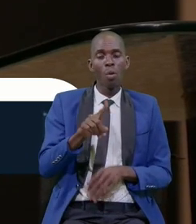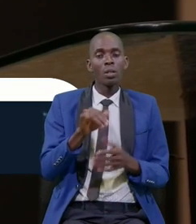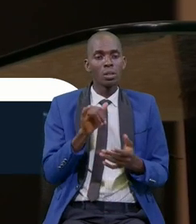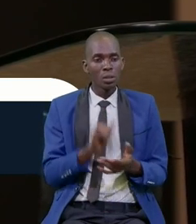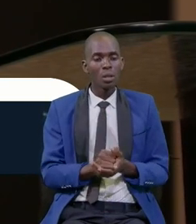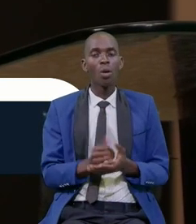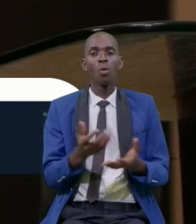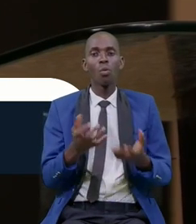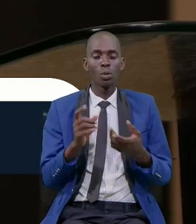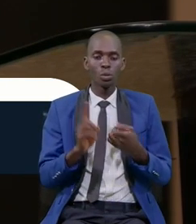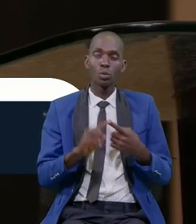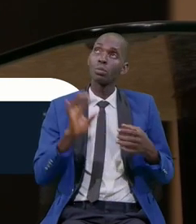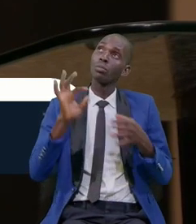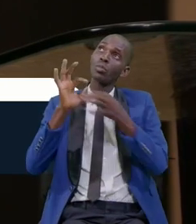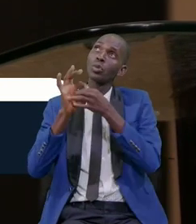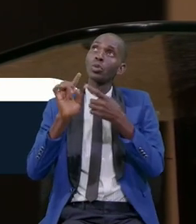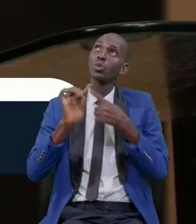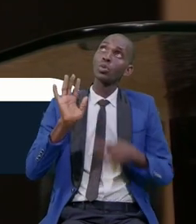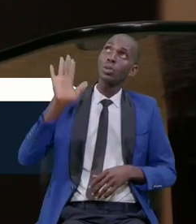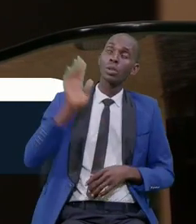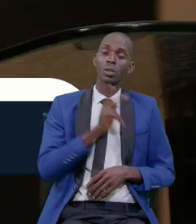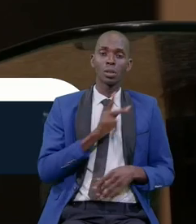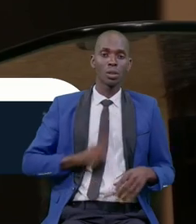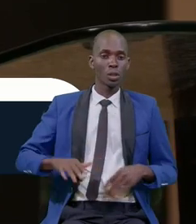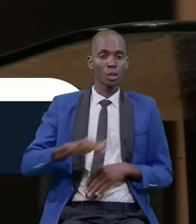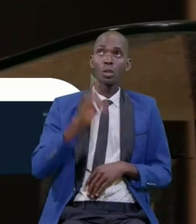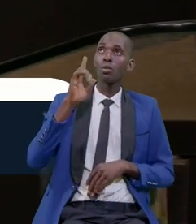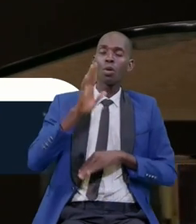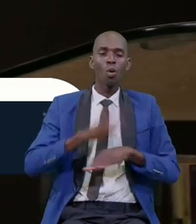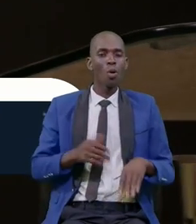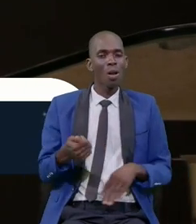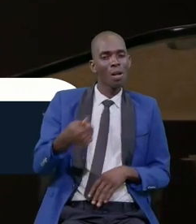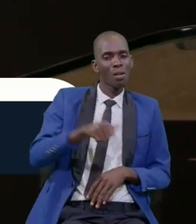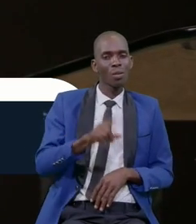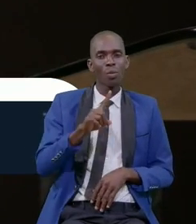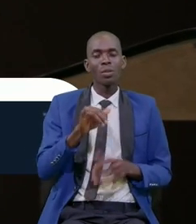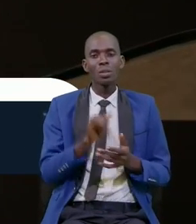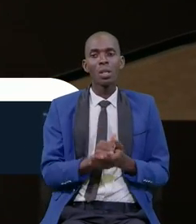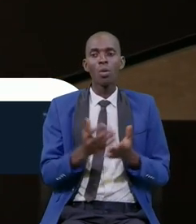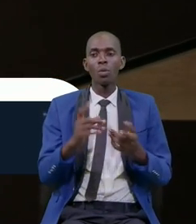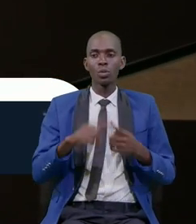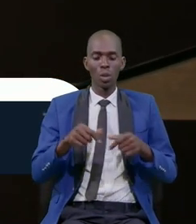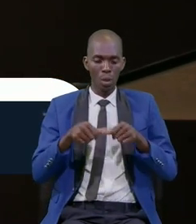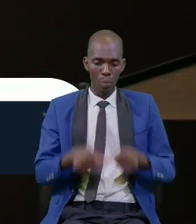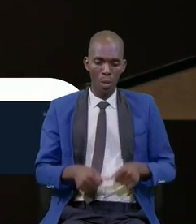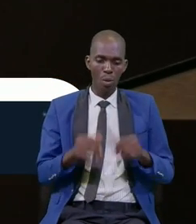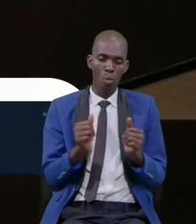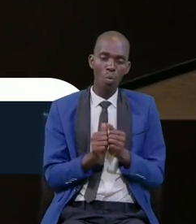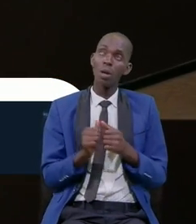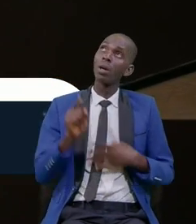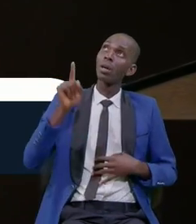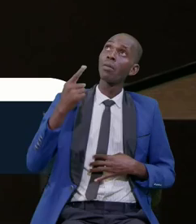Si quelqu'un veut être au royaume de Dieu, il appelle tout le monde qui veut demeurer avec le pour